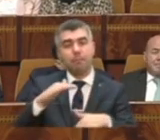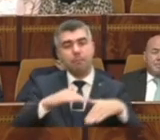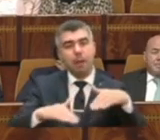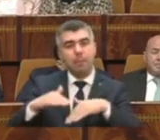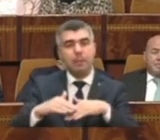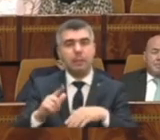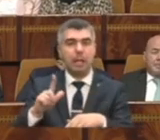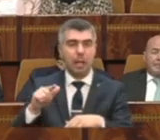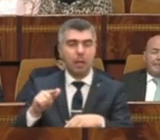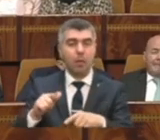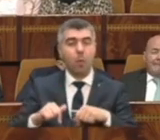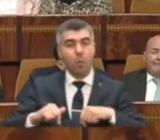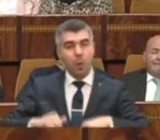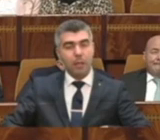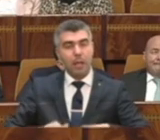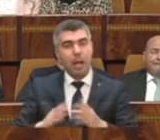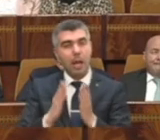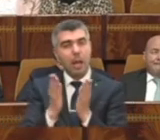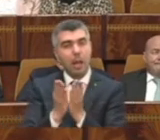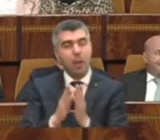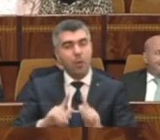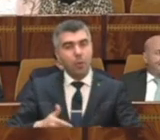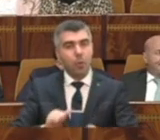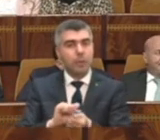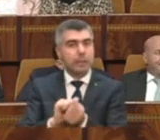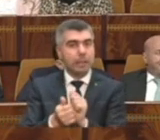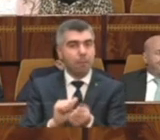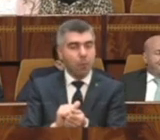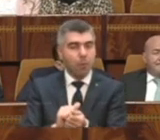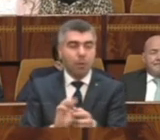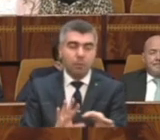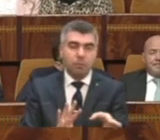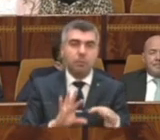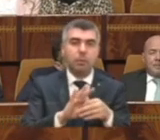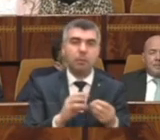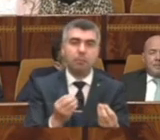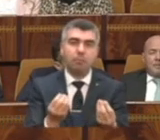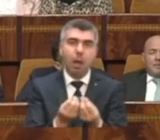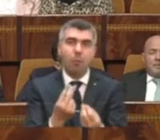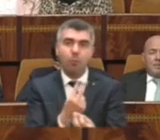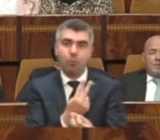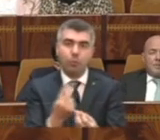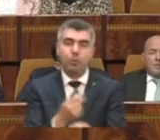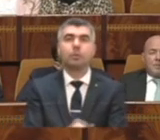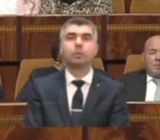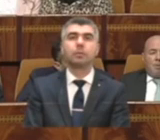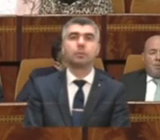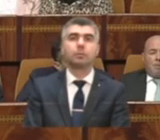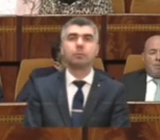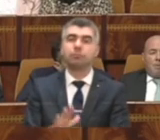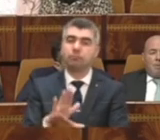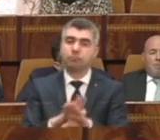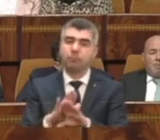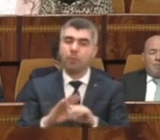هل هي تابعة لوزارة التربية الوطنية والرياضة؟ هل هناك شراكة بين الوزارتين؟ كذلك المرجو منكم